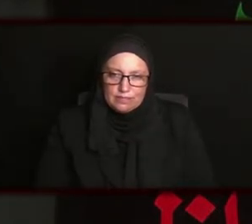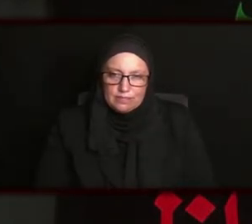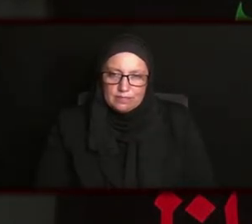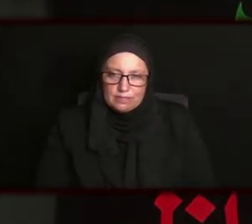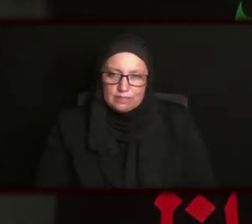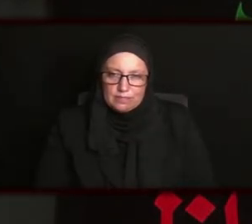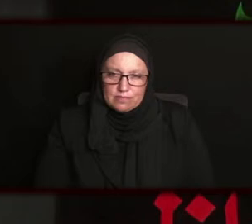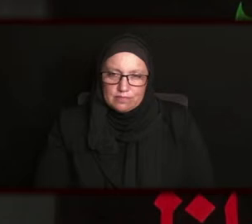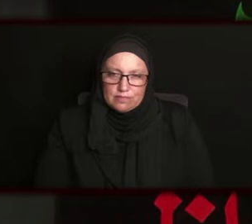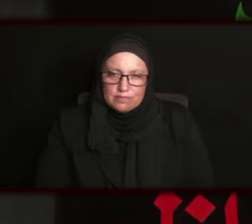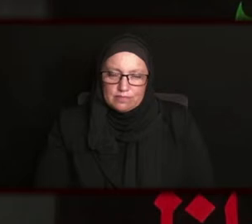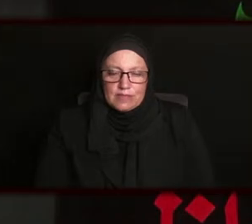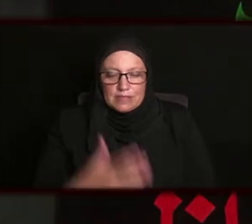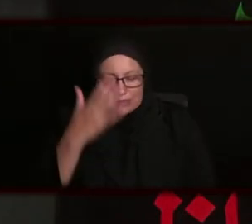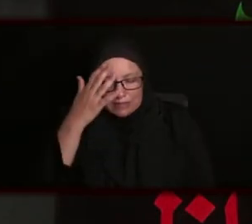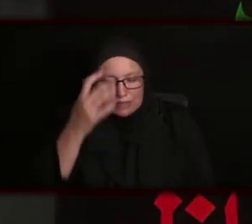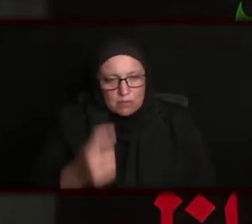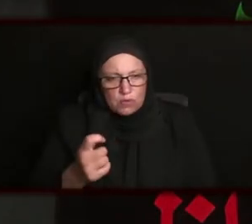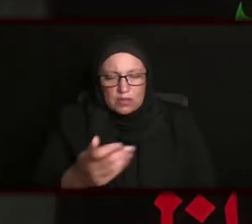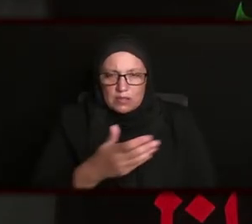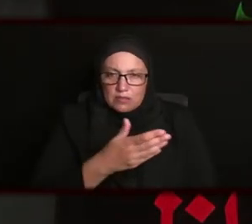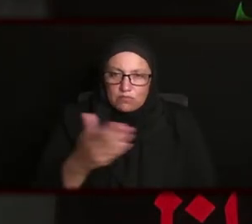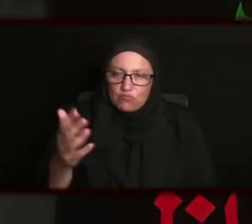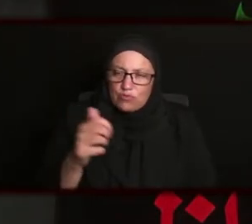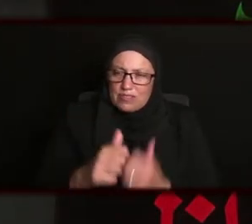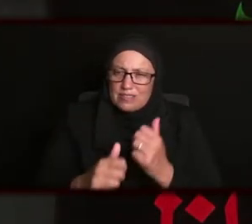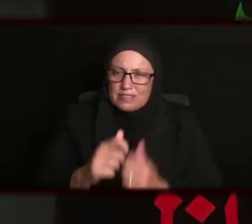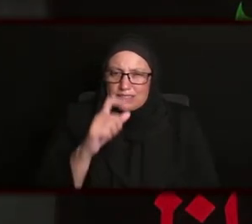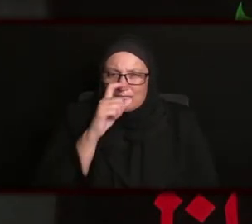محمد. السلام عليكم brothers and sisters جميعا.